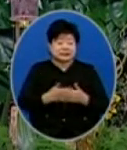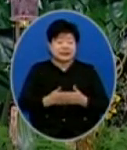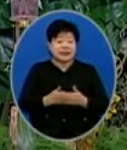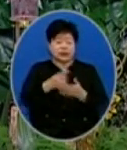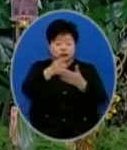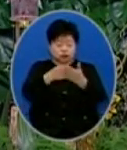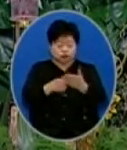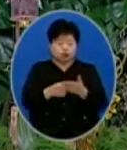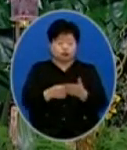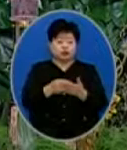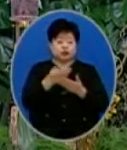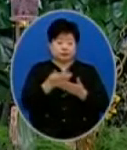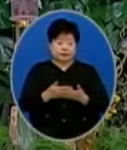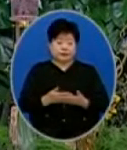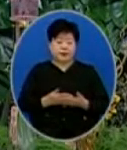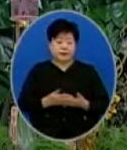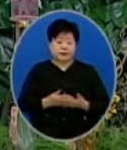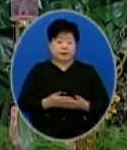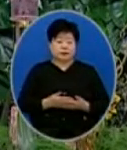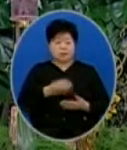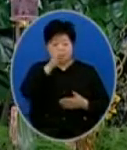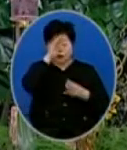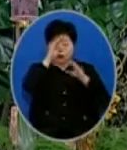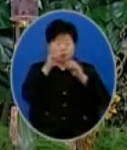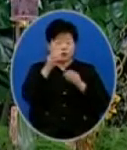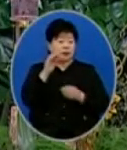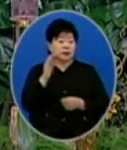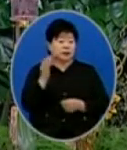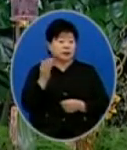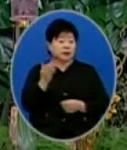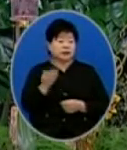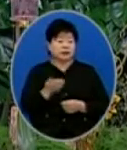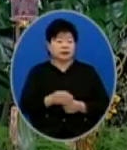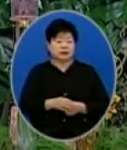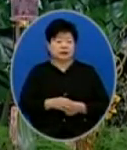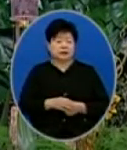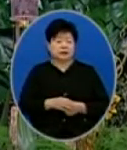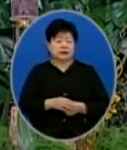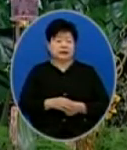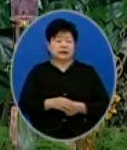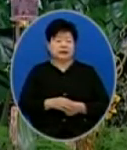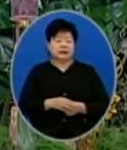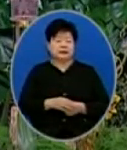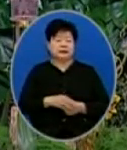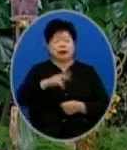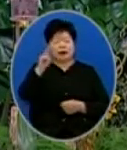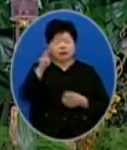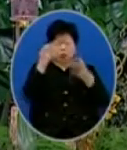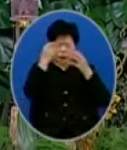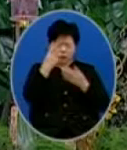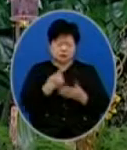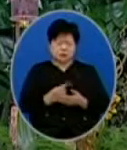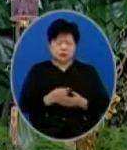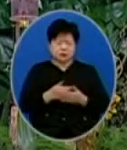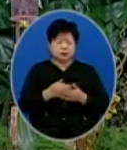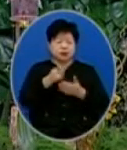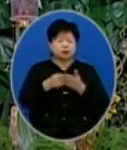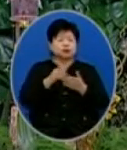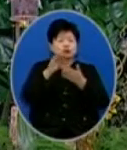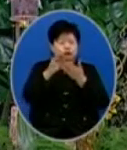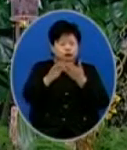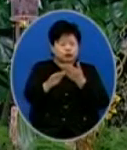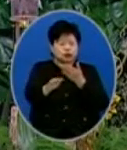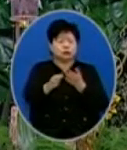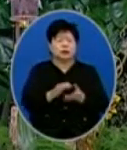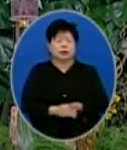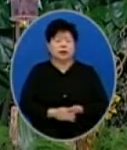수술을 받게 되고 심장이 나왔는데 그러나 생각지 않은 구원에 닥쳤습니다 심장술 후유증으로